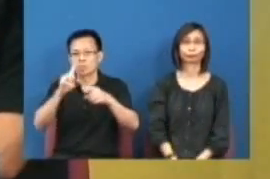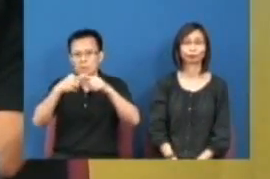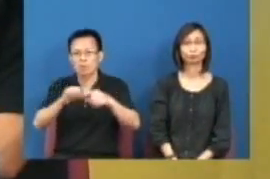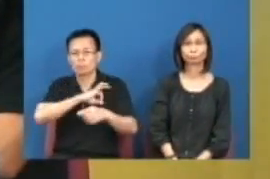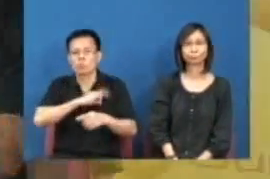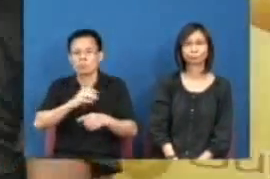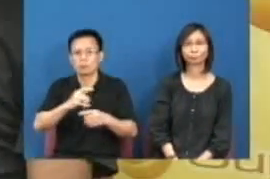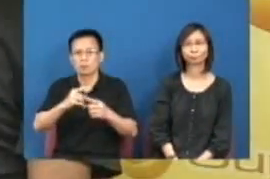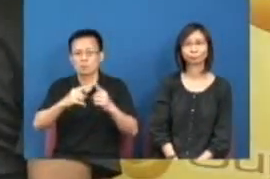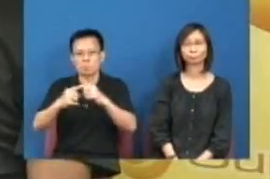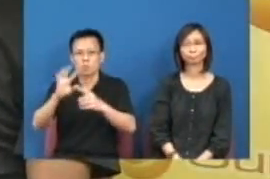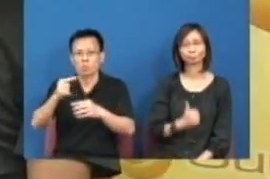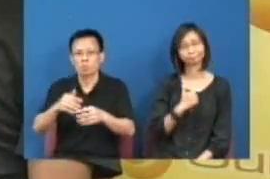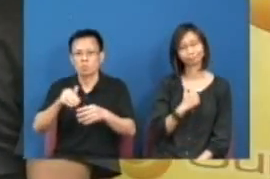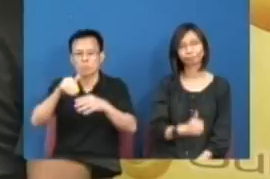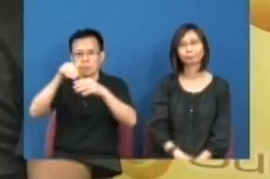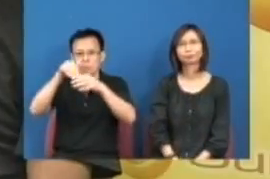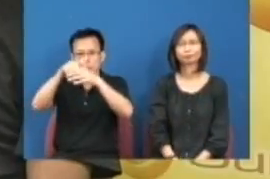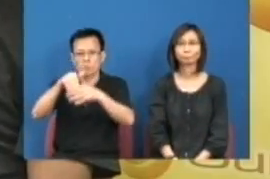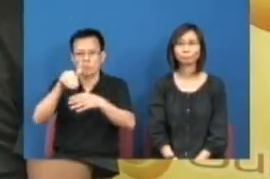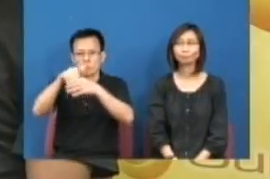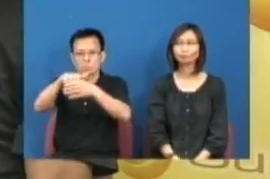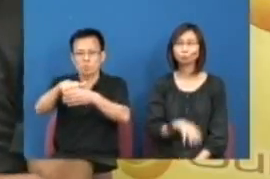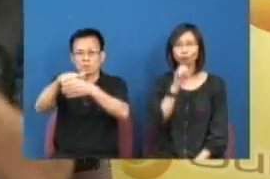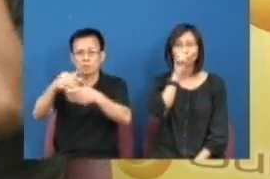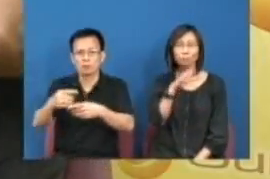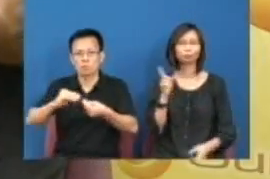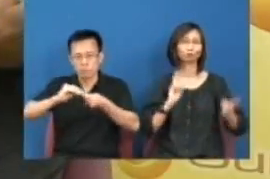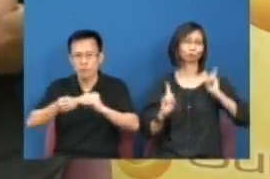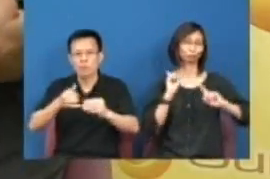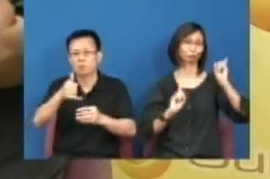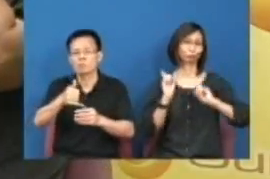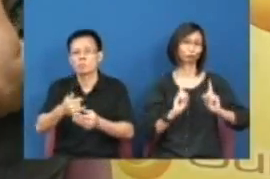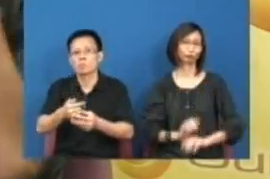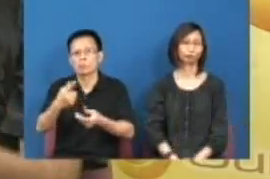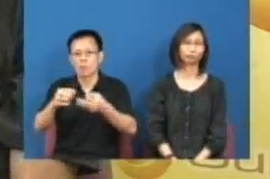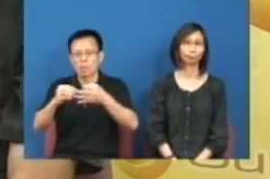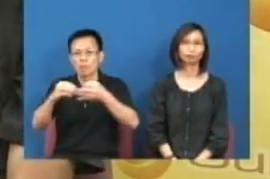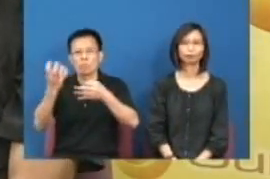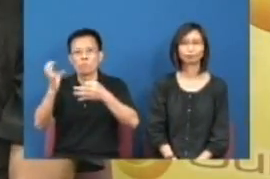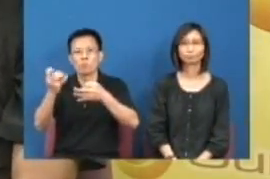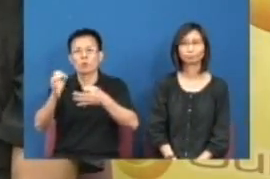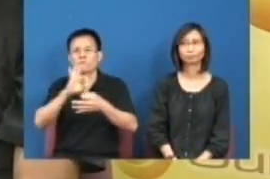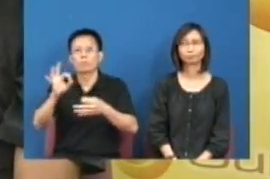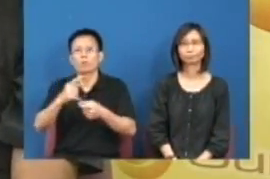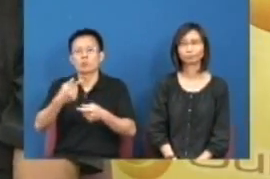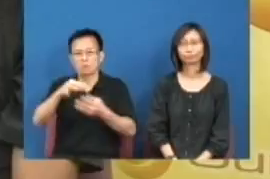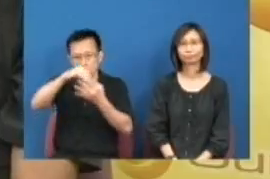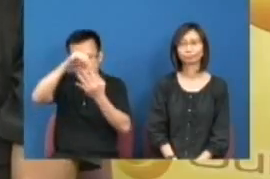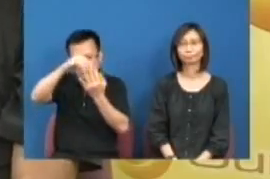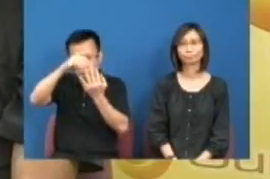申請張飛去噶嘛，你即係任你 啊，任問啊嘛，係啊， 係啦，咁而家你黃光亞連呢個風度都冇，又要揀曬所有